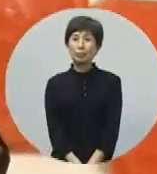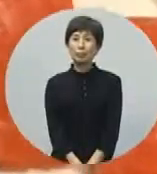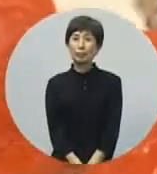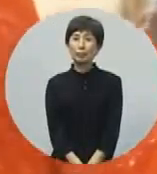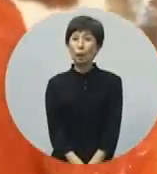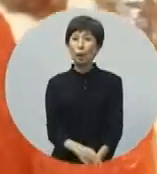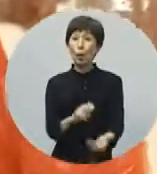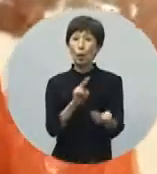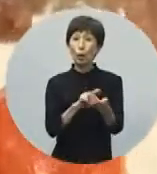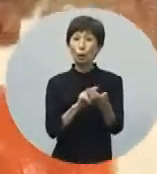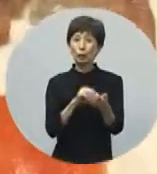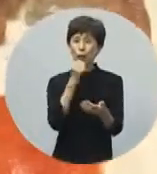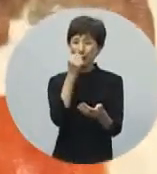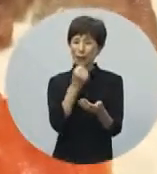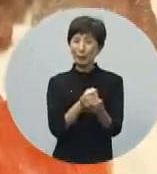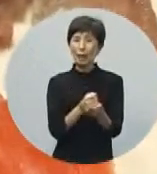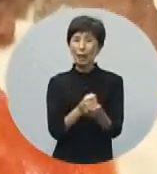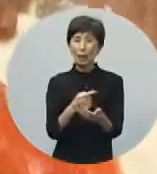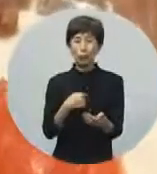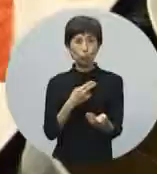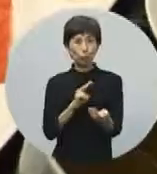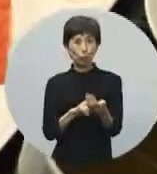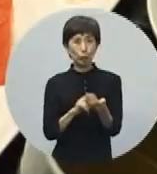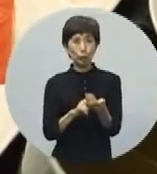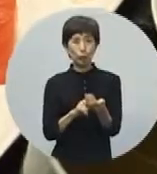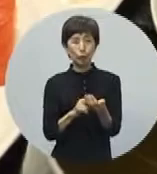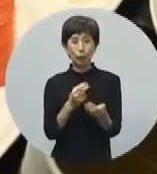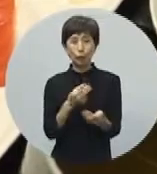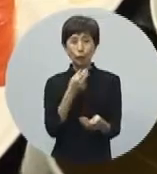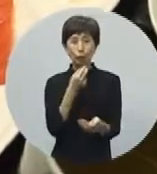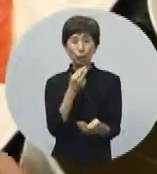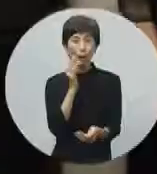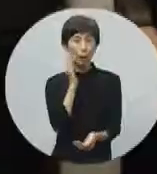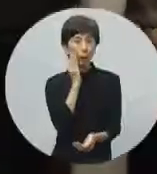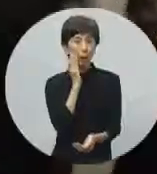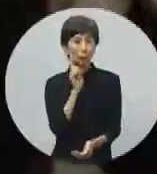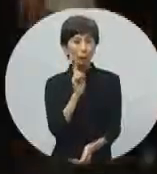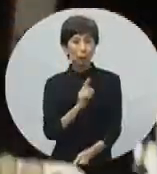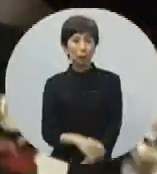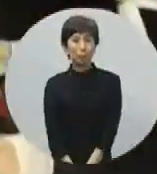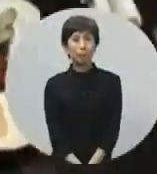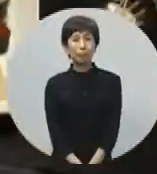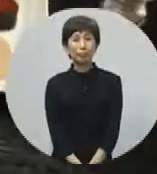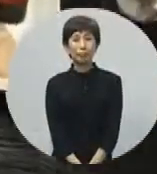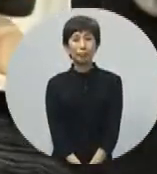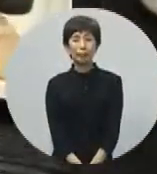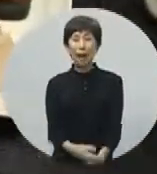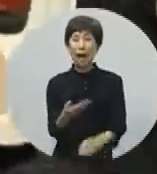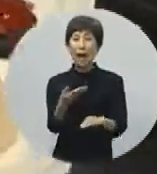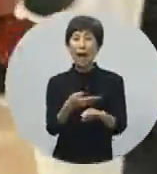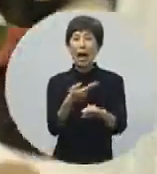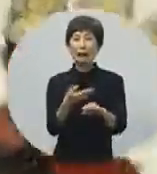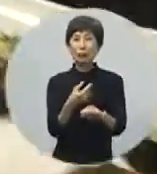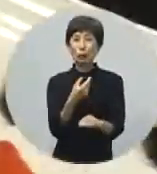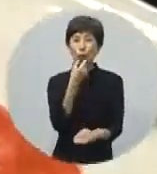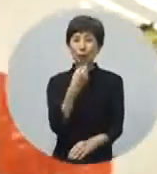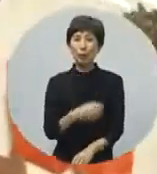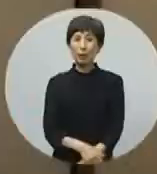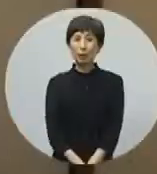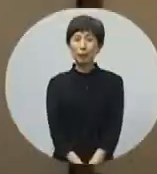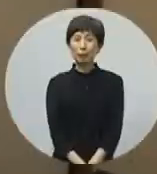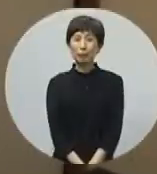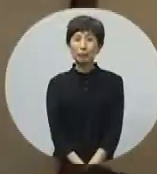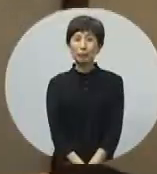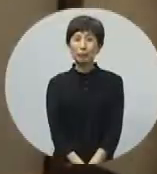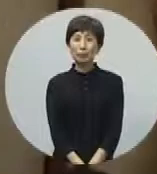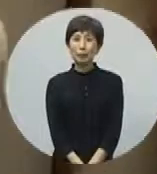お寿司が完成。自分で作ったお寿司のお味はいかがですか？ じゃあ味をいただきます。やったー、美味